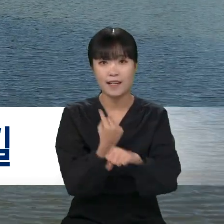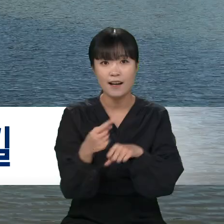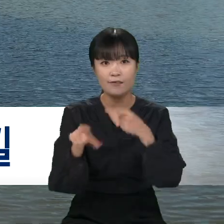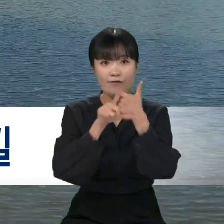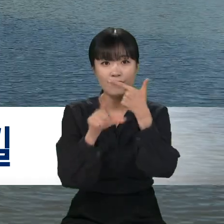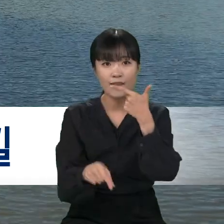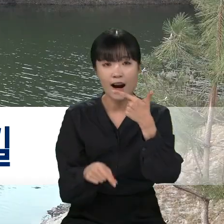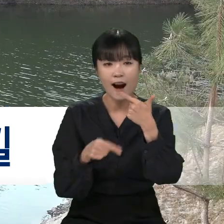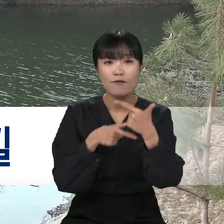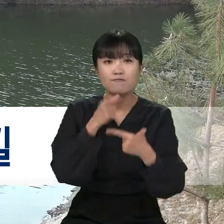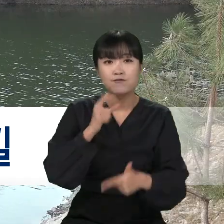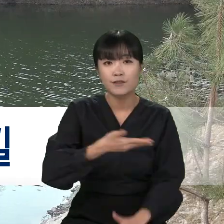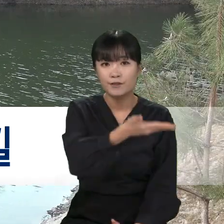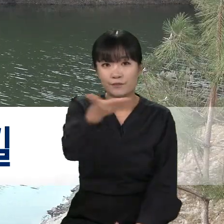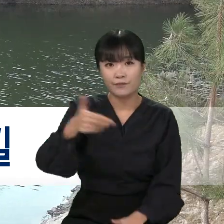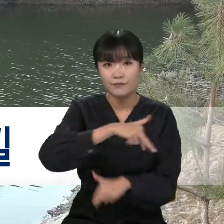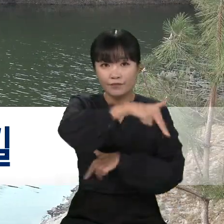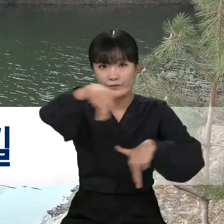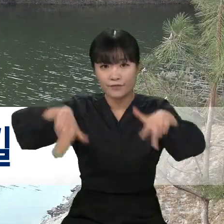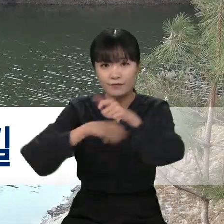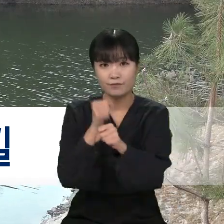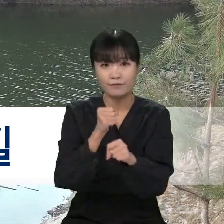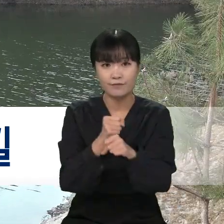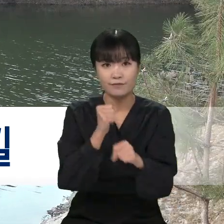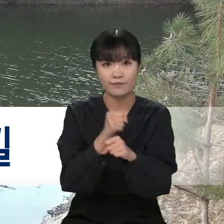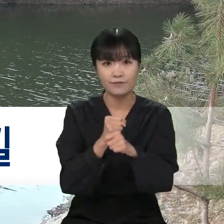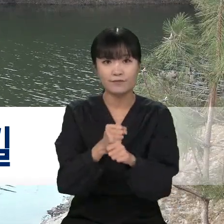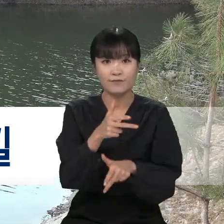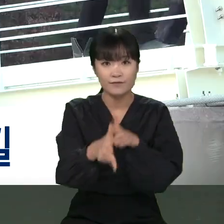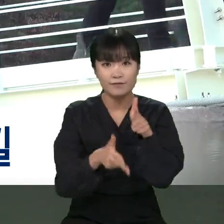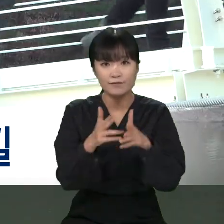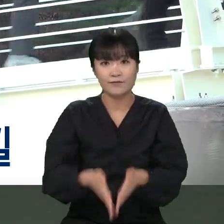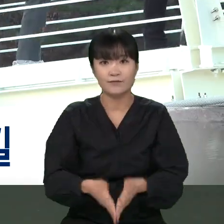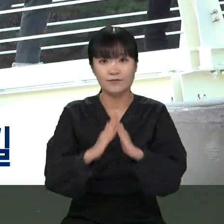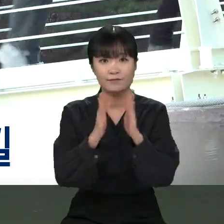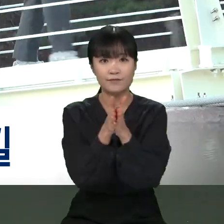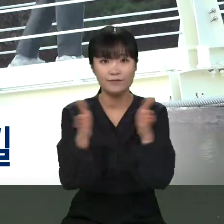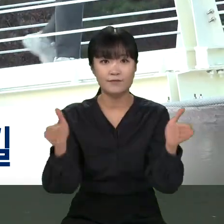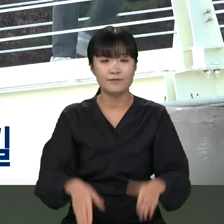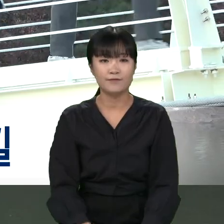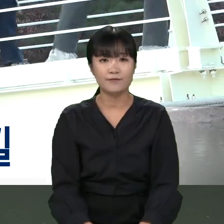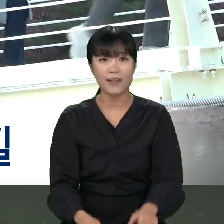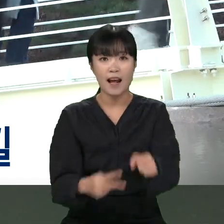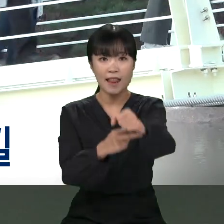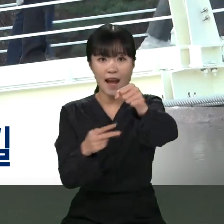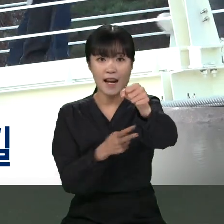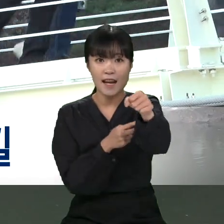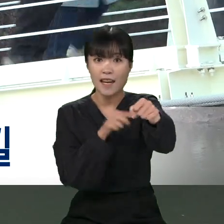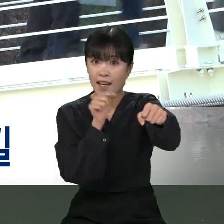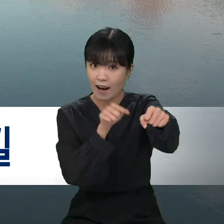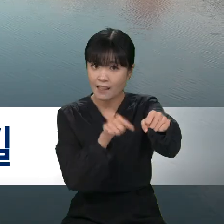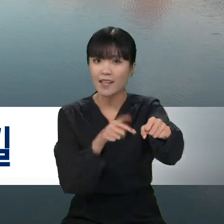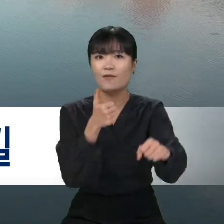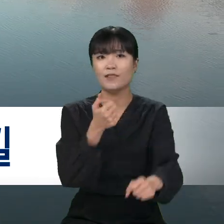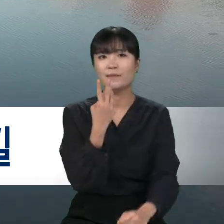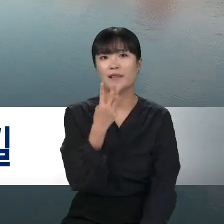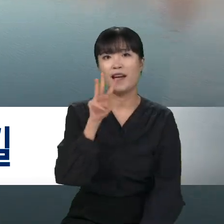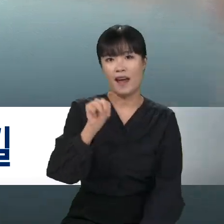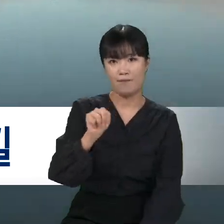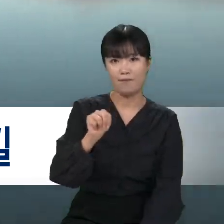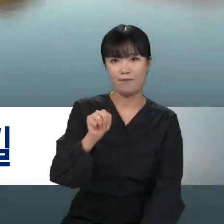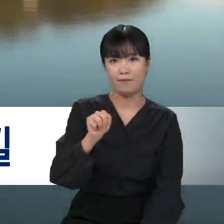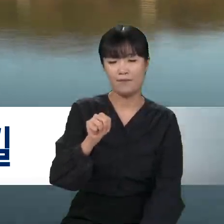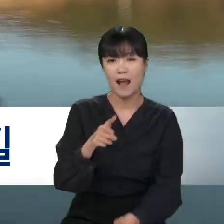원을 들여 지난해 6월 천마저수지 둘레길 조성사업 착공에 들어갔으며 천 마지를 횡단하는 52m